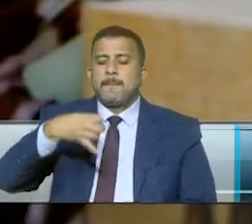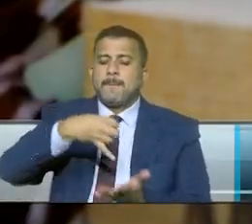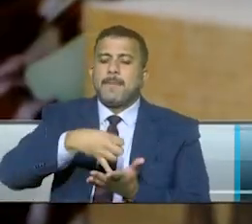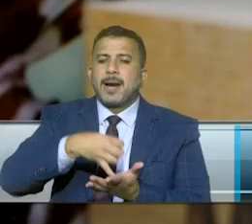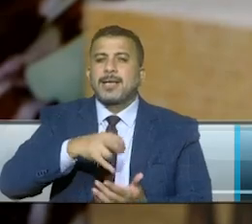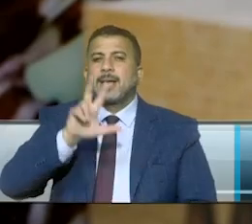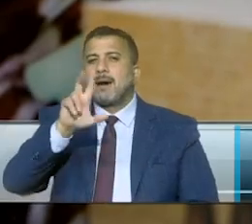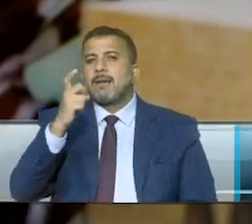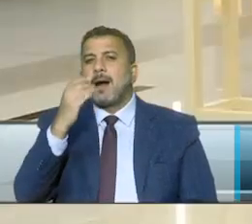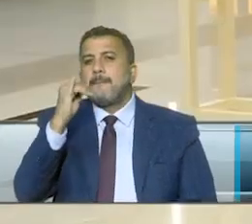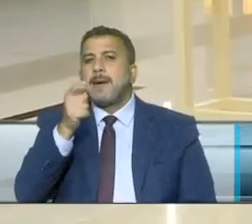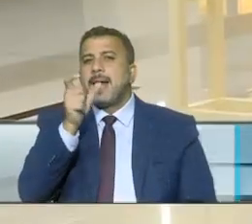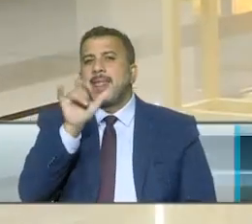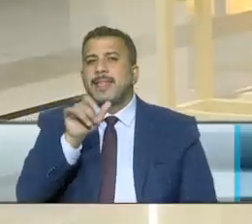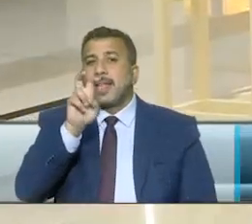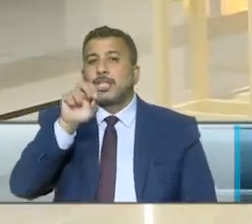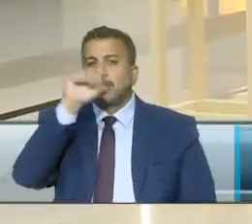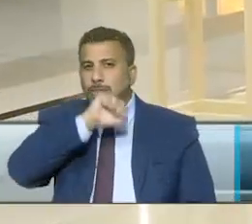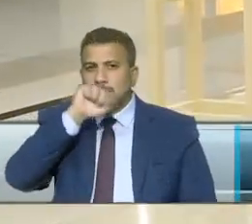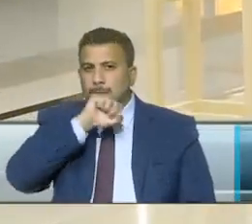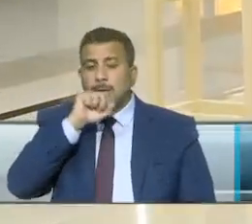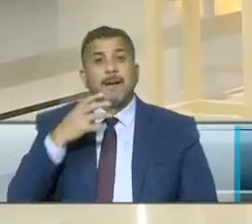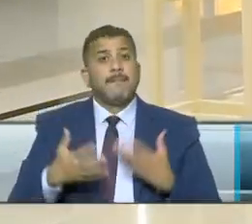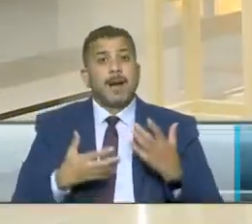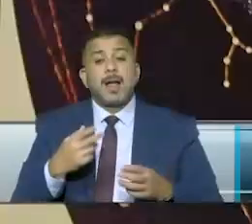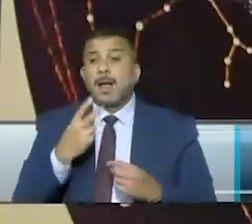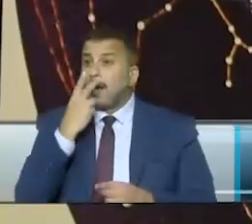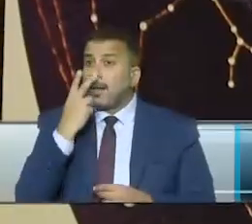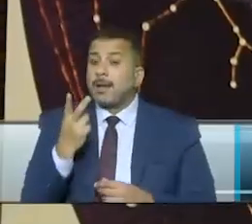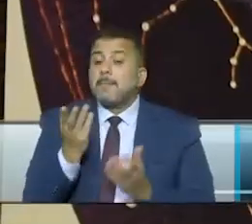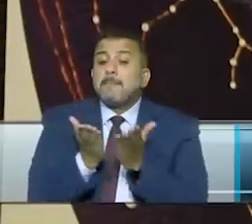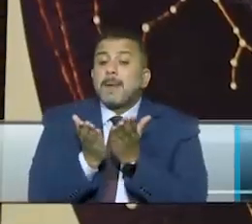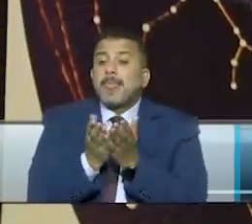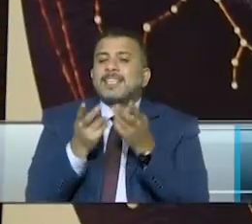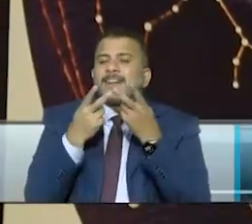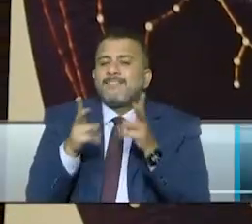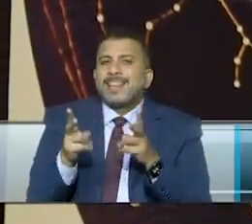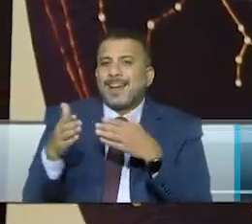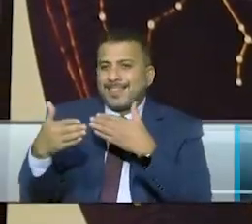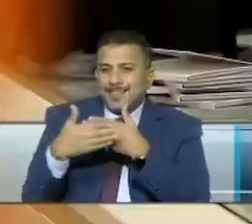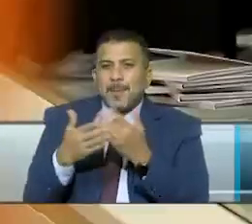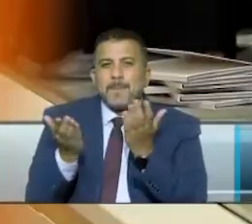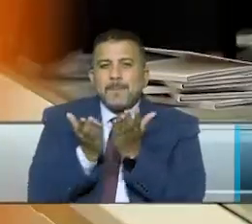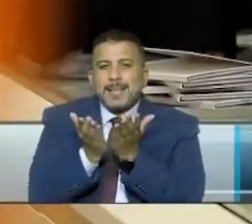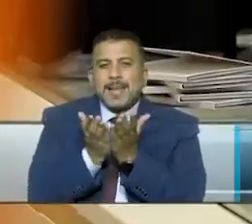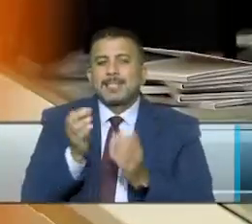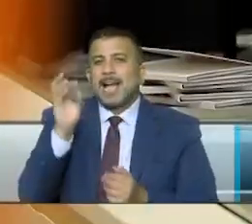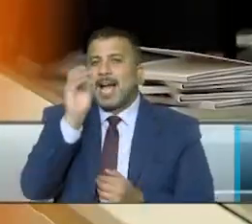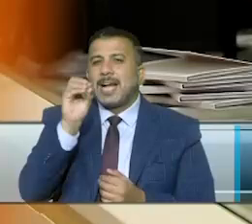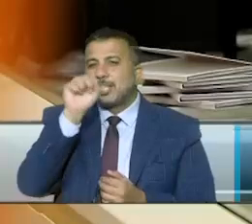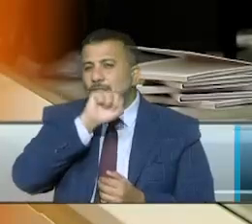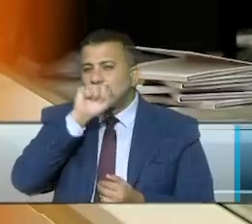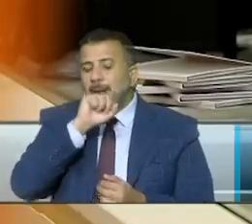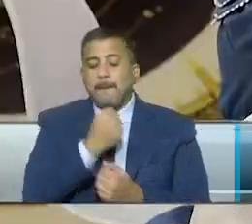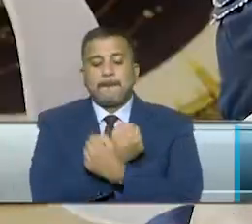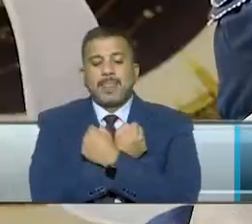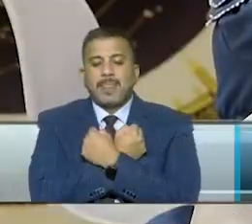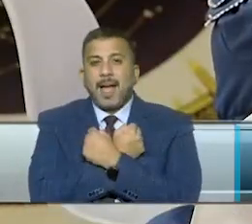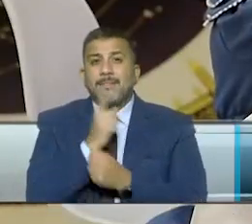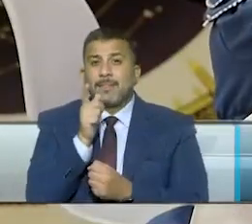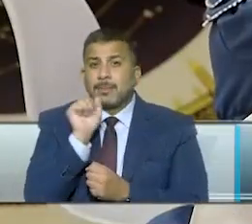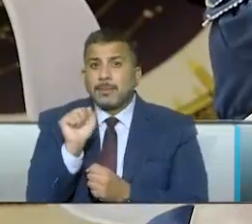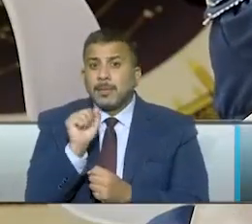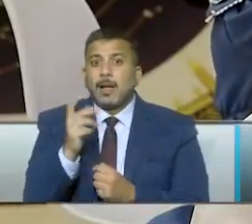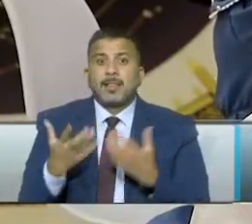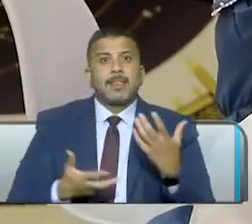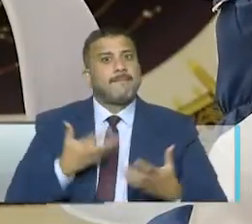الرحمانية التجاري بالشارقة خلال فعالية العودة إلى المدارس التي نظمتها هيئة الشارقة للمتاحف لخلق